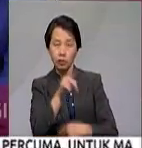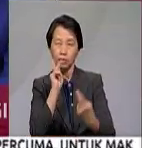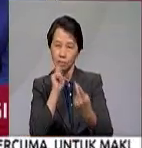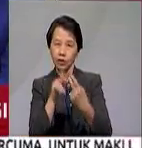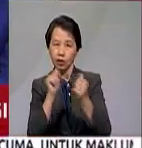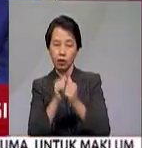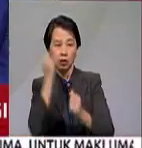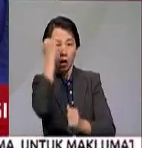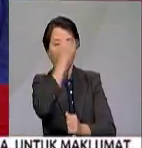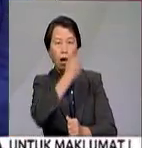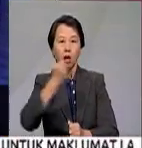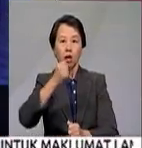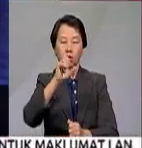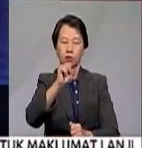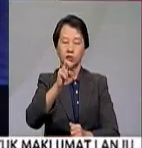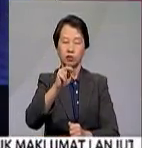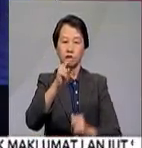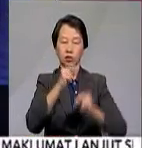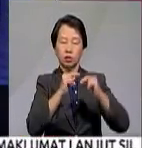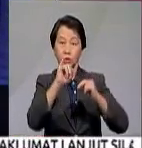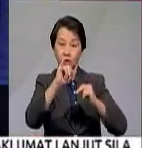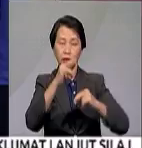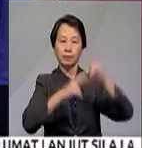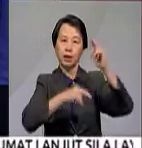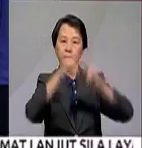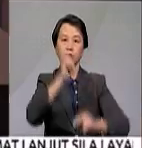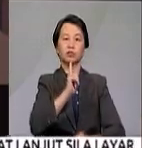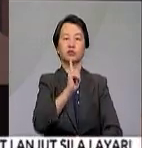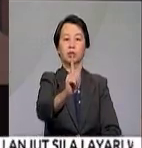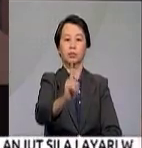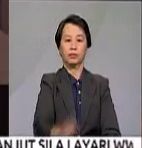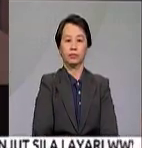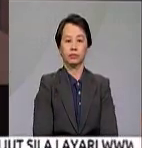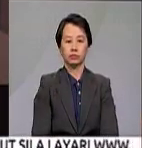dengan keindahan seni bina Islam.